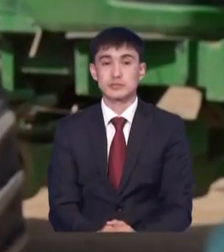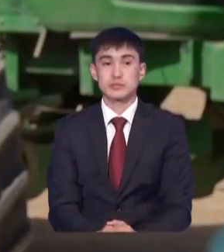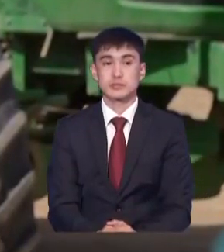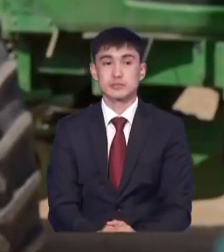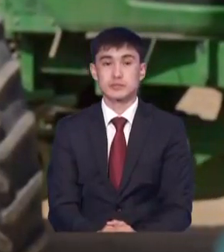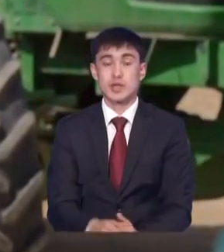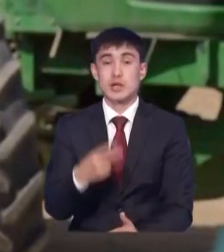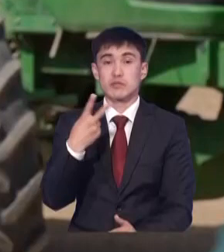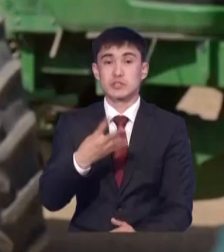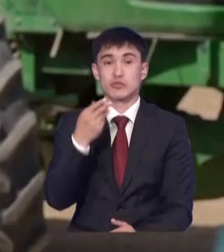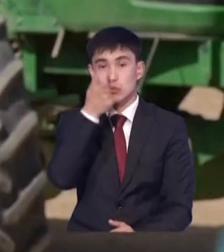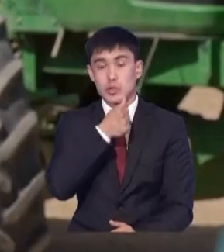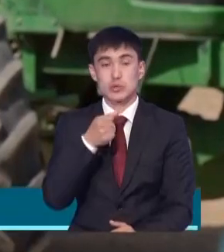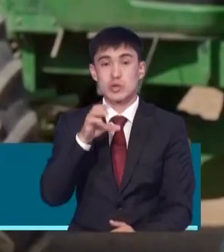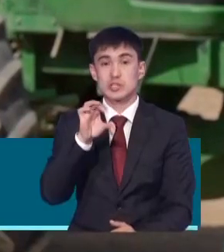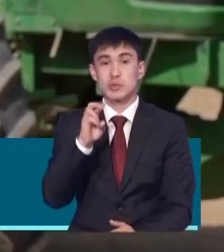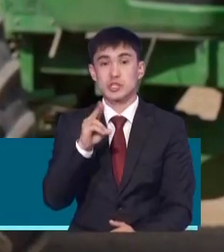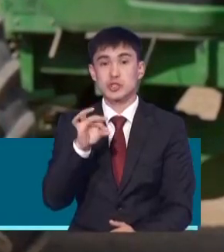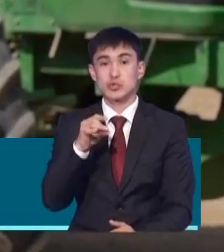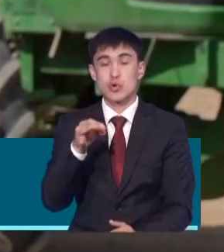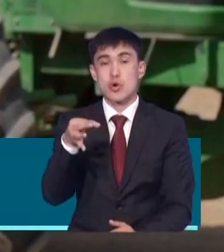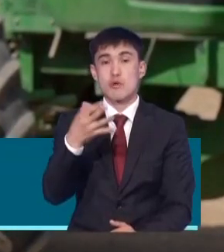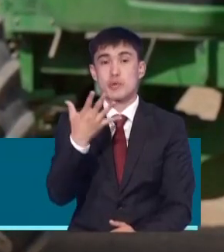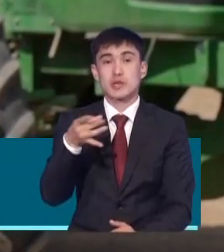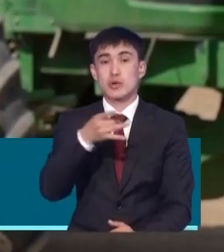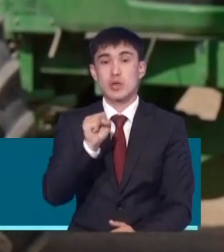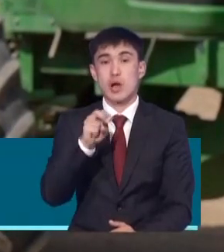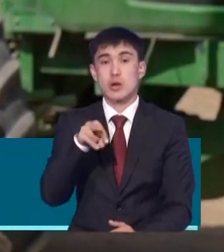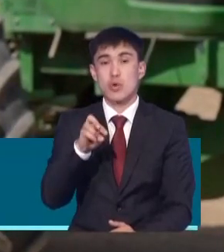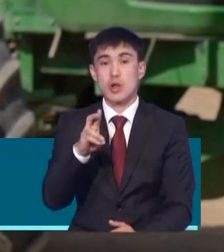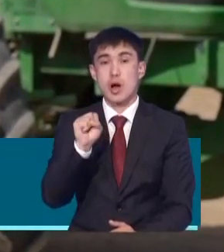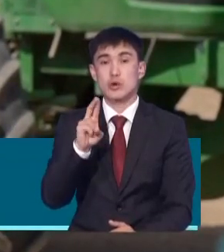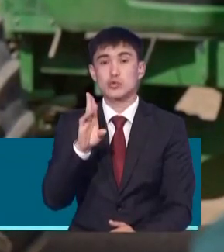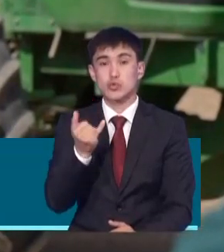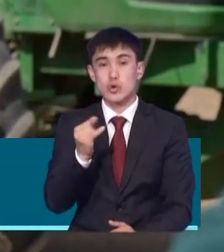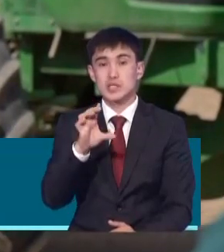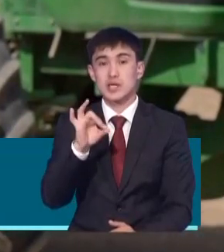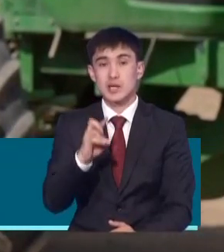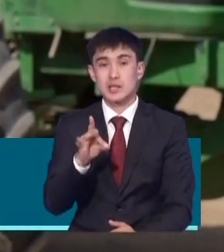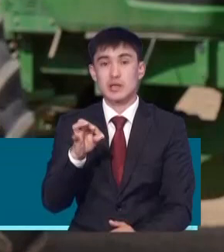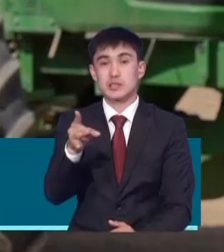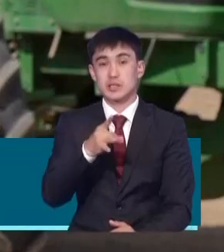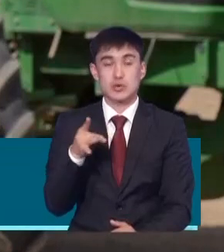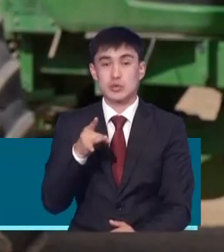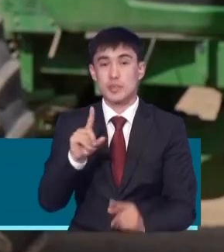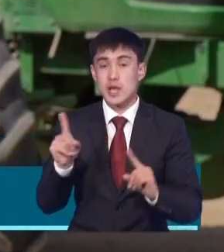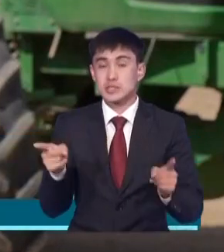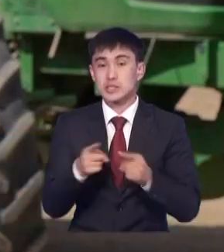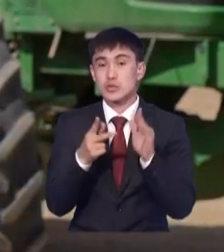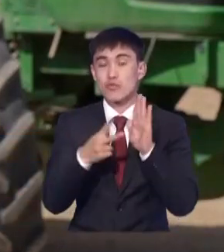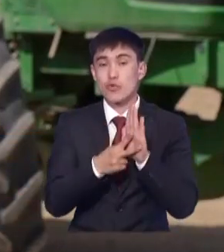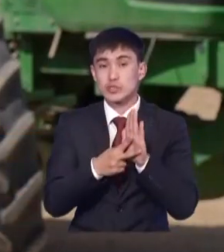СПК ЖТСУ в области ЖТСУ в 5 районах, это Алаколь, Аксу, Саркан, в Каратальском районах создает